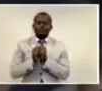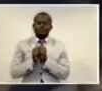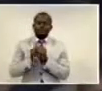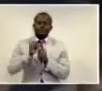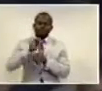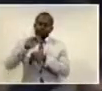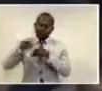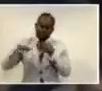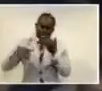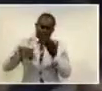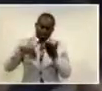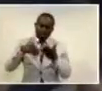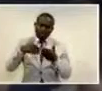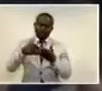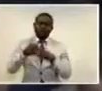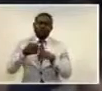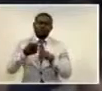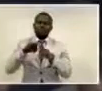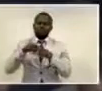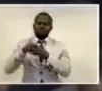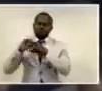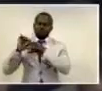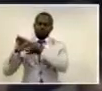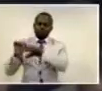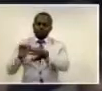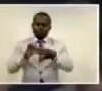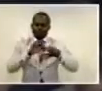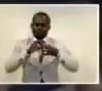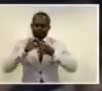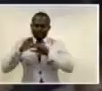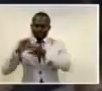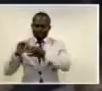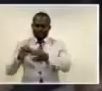Byose biva mu bufatanye. Ubufatanye